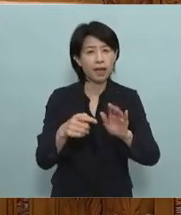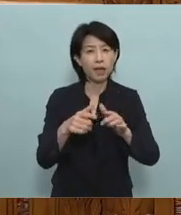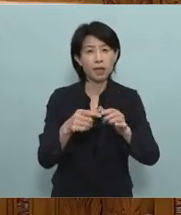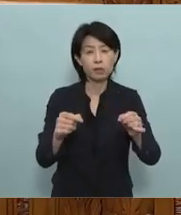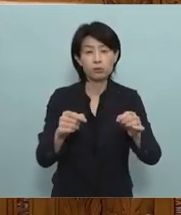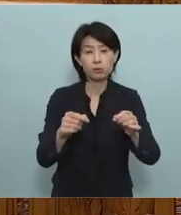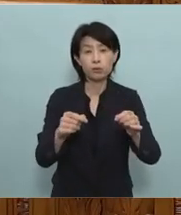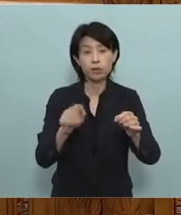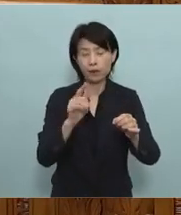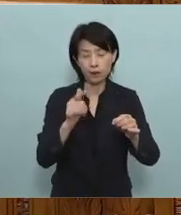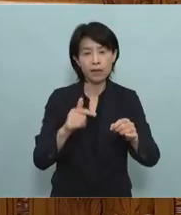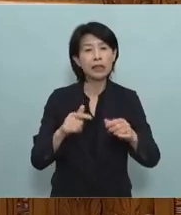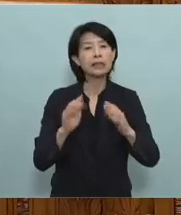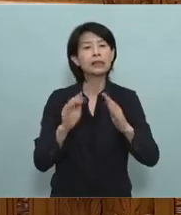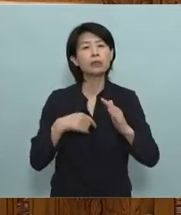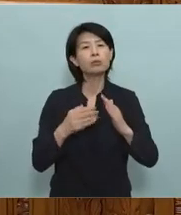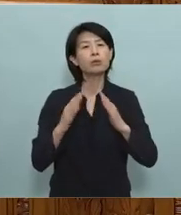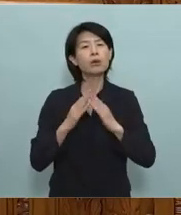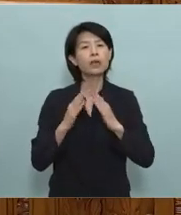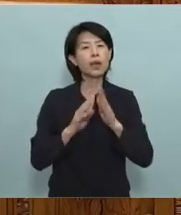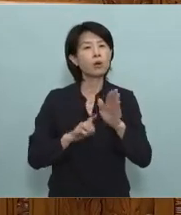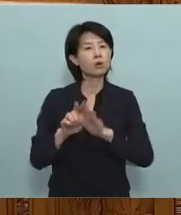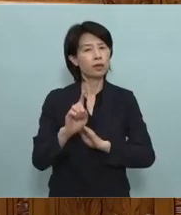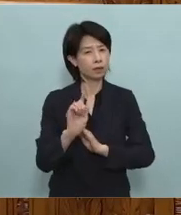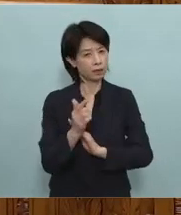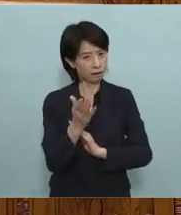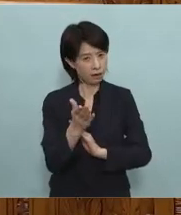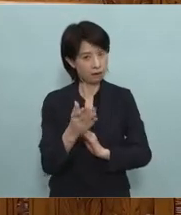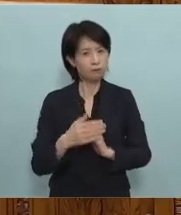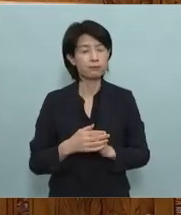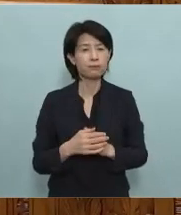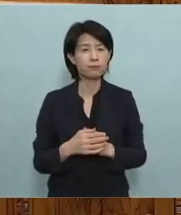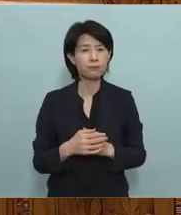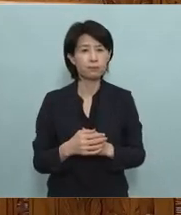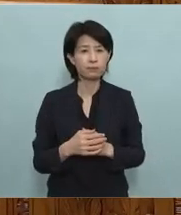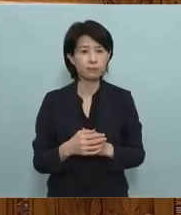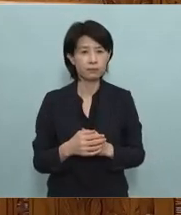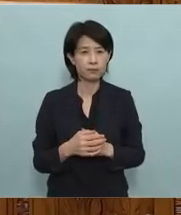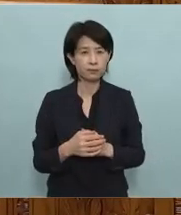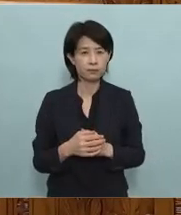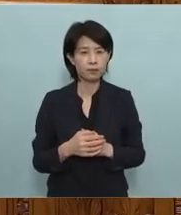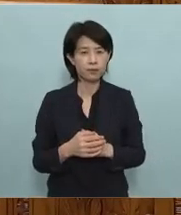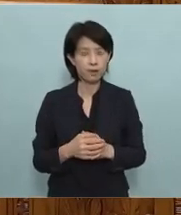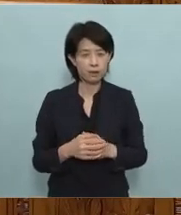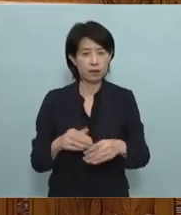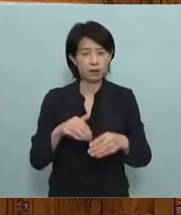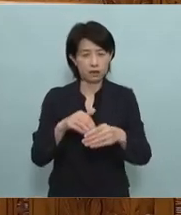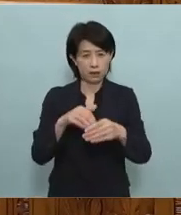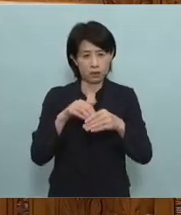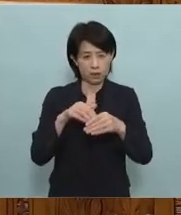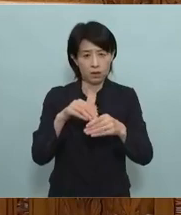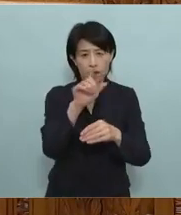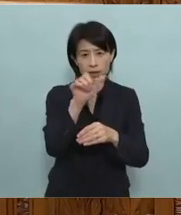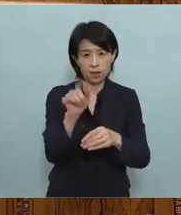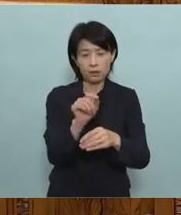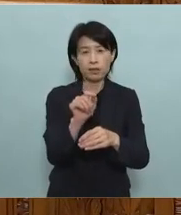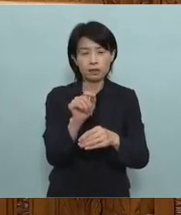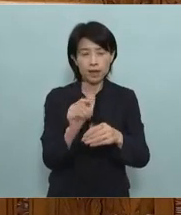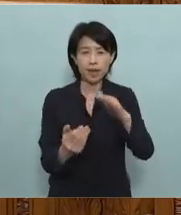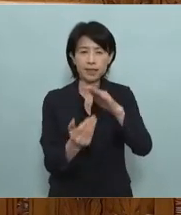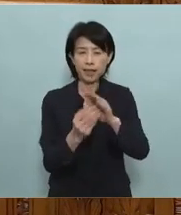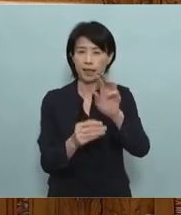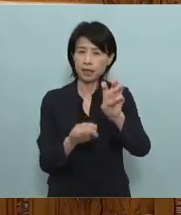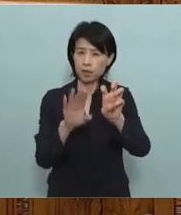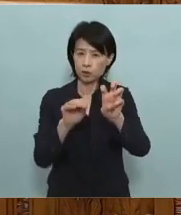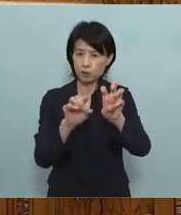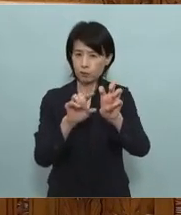なく我が家を優先されたのではありませんよね。 補給には月額にして最大およそ